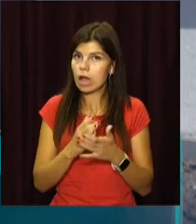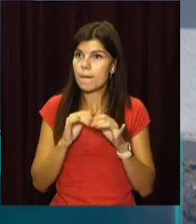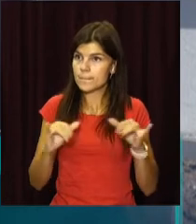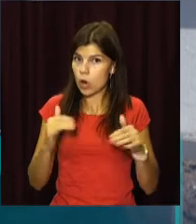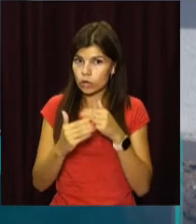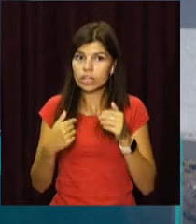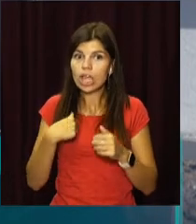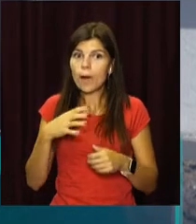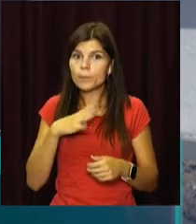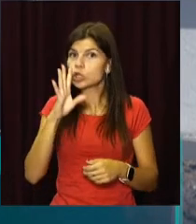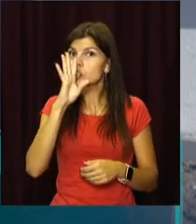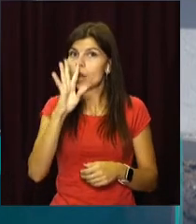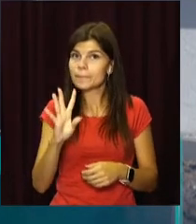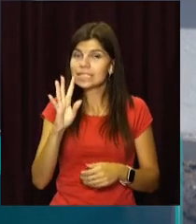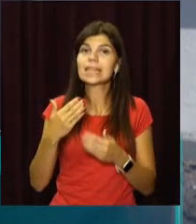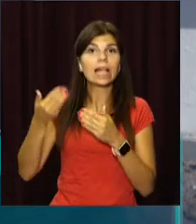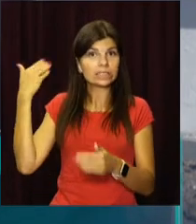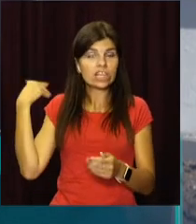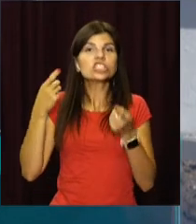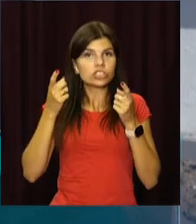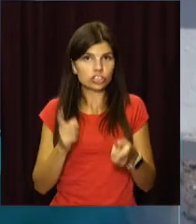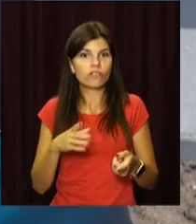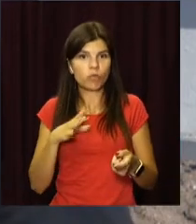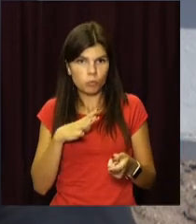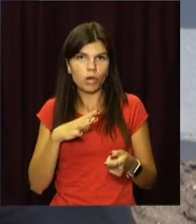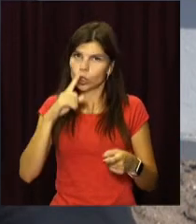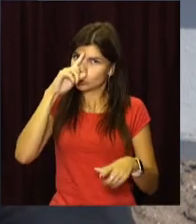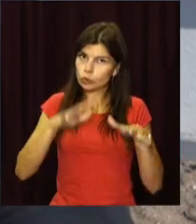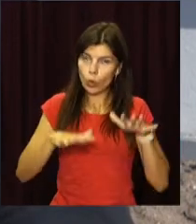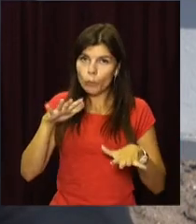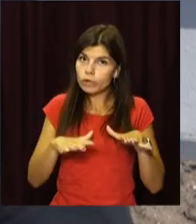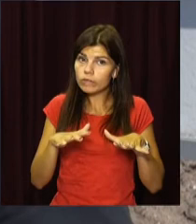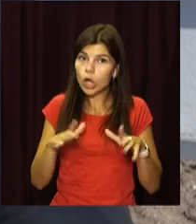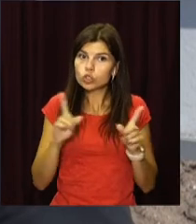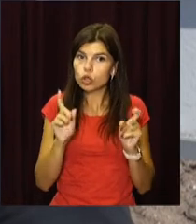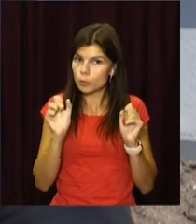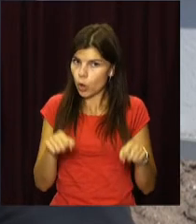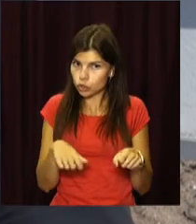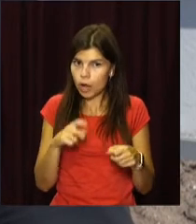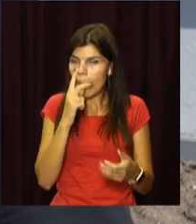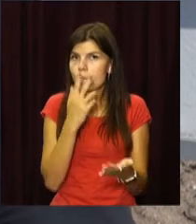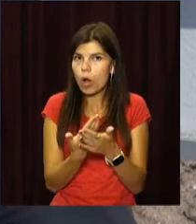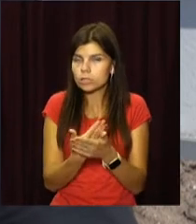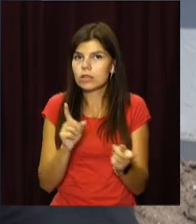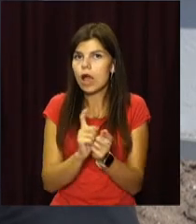тут 4 місяці тому, і дійсно були сумніви, що можна продемонструвати